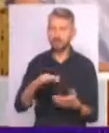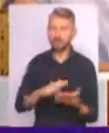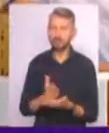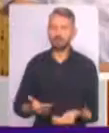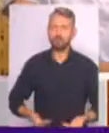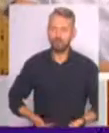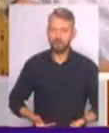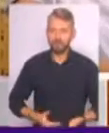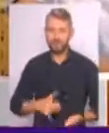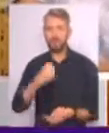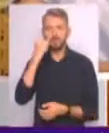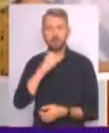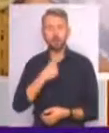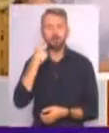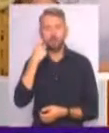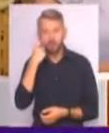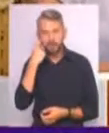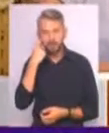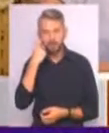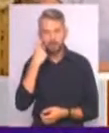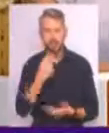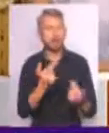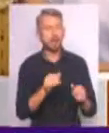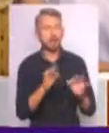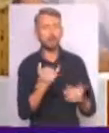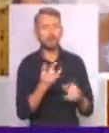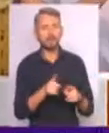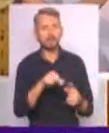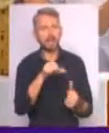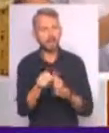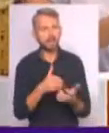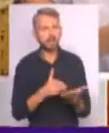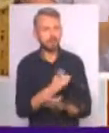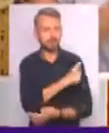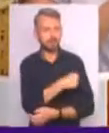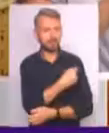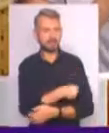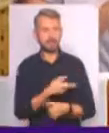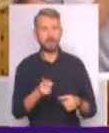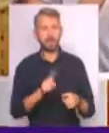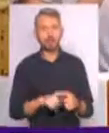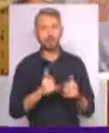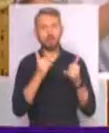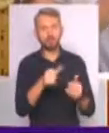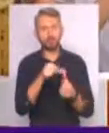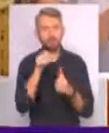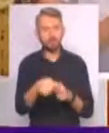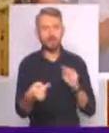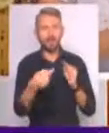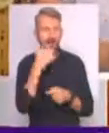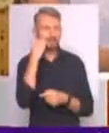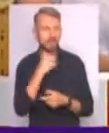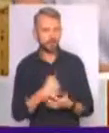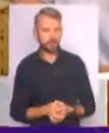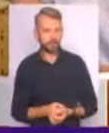життя, конечно, в старечому віку. Сейчас это отдельное направление медицины, которое посвящено именно